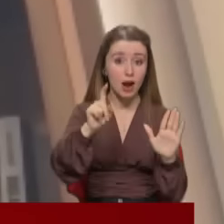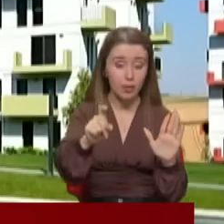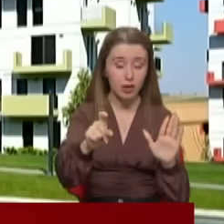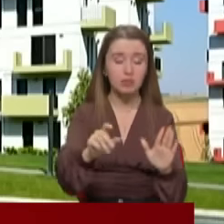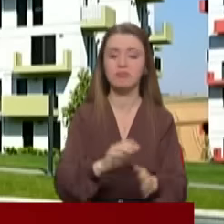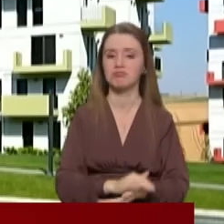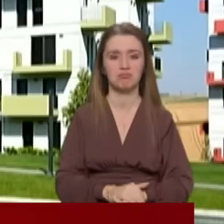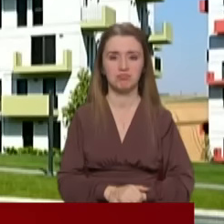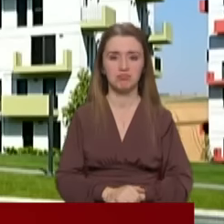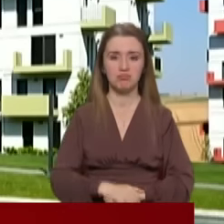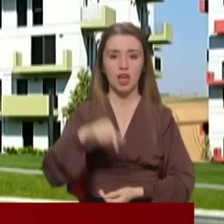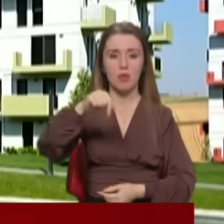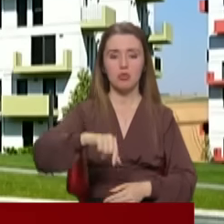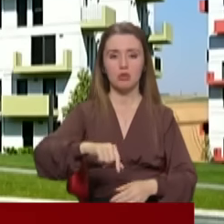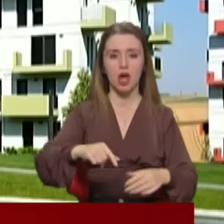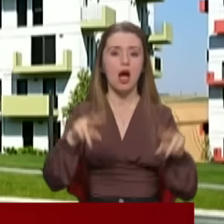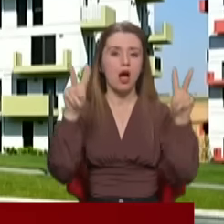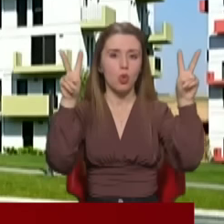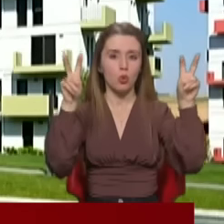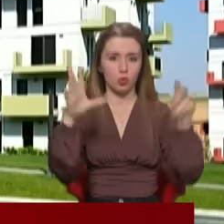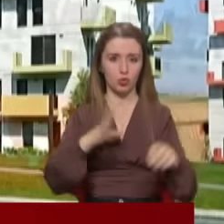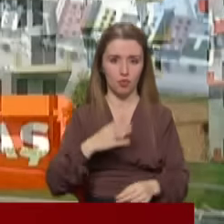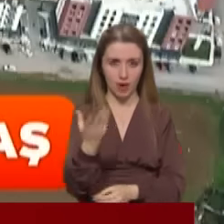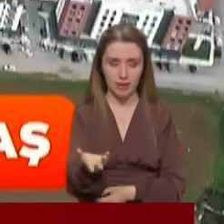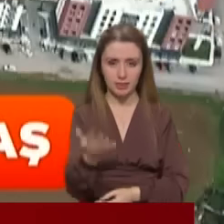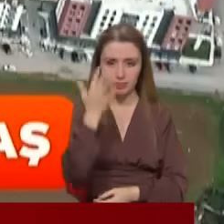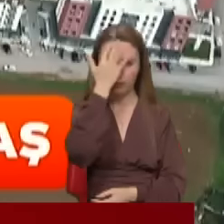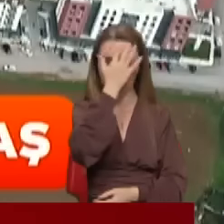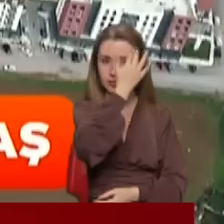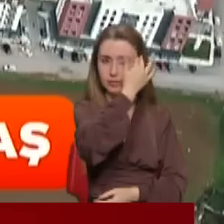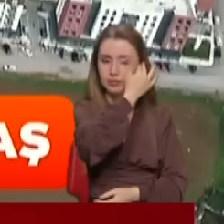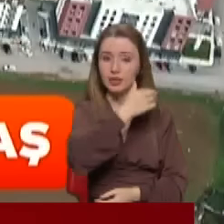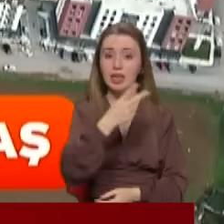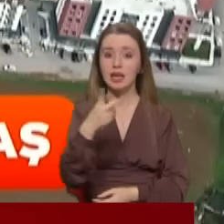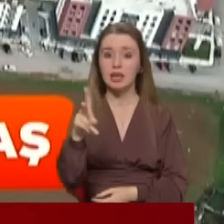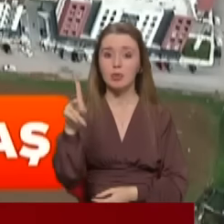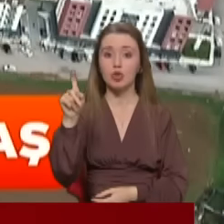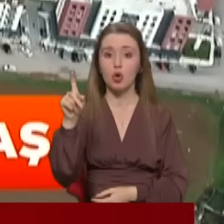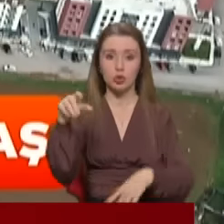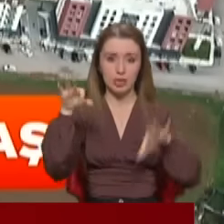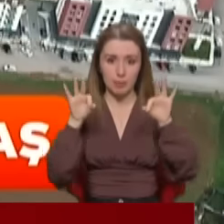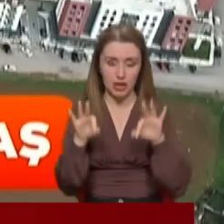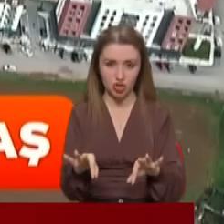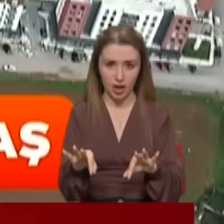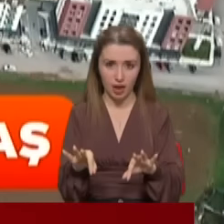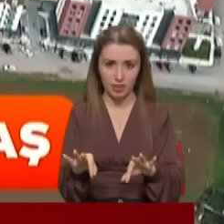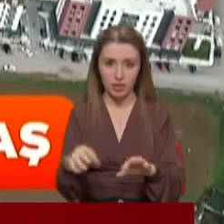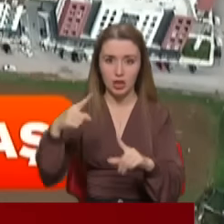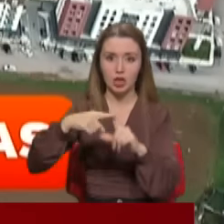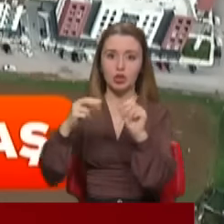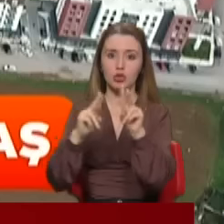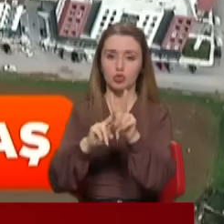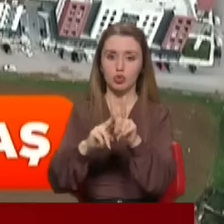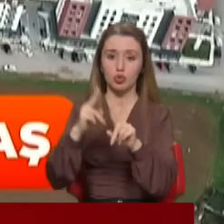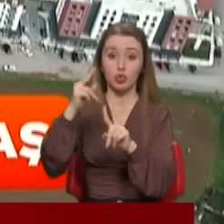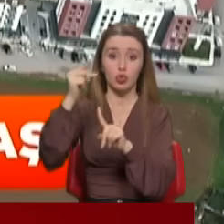Almamış. Burada ayrı bir parantez de açmak isterim. Bir tarafta 2019'da başlayan TOKİ